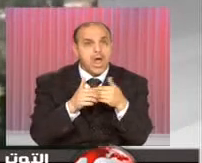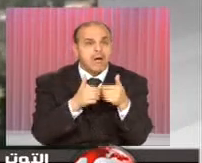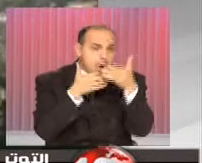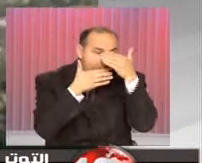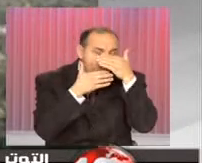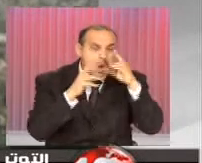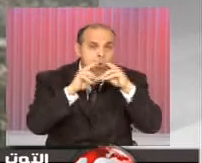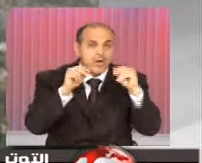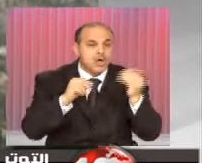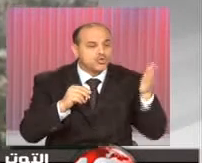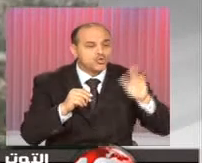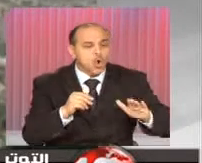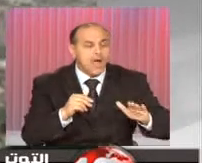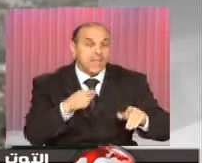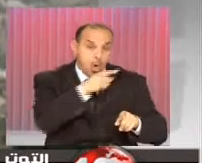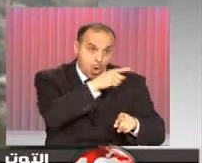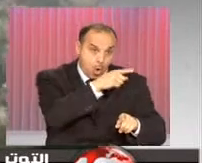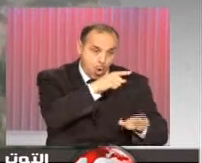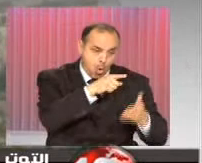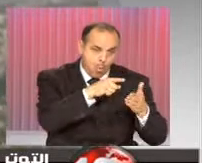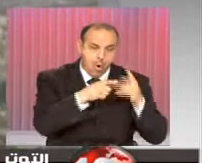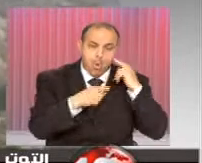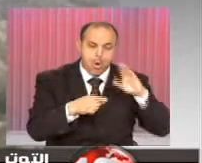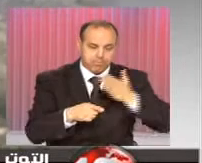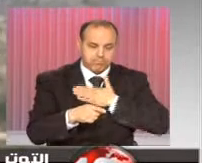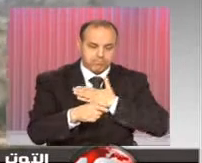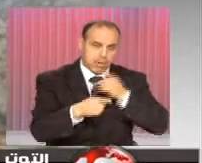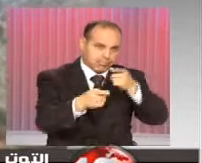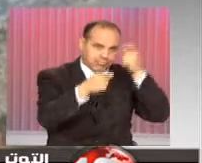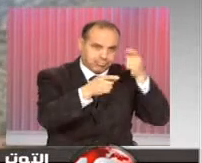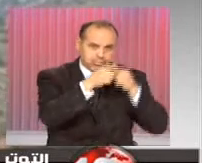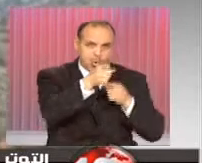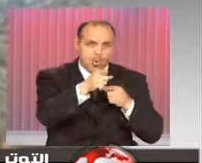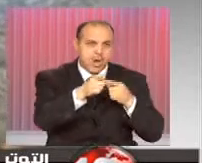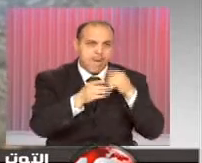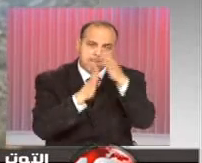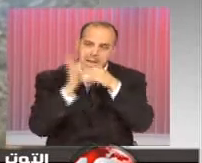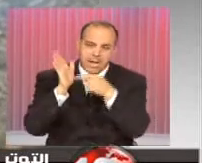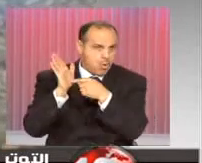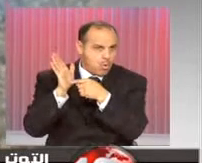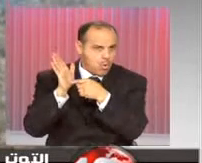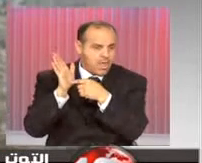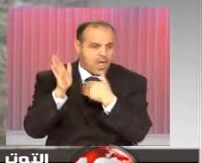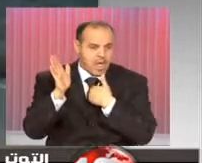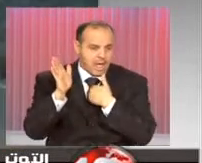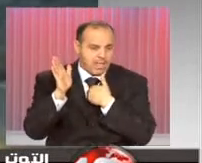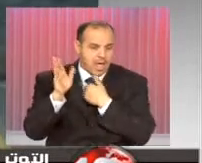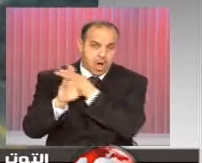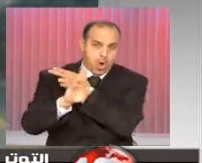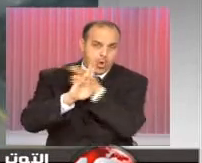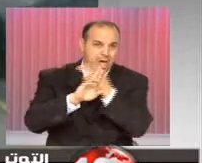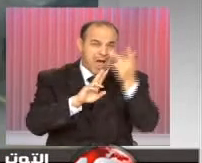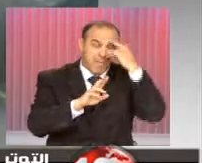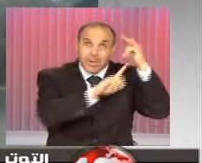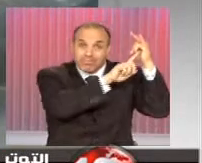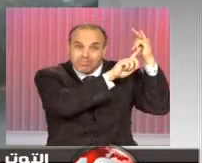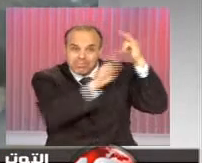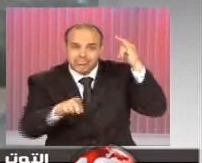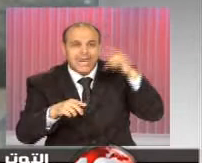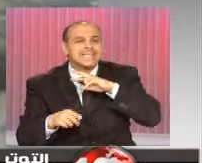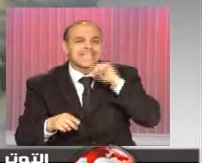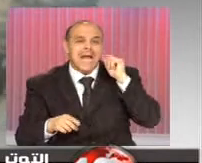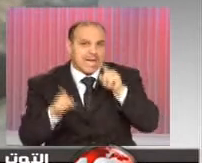فإن مجموعة شهداء القنيطرة هي التي نفذت العملية، التي ذكر البيان أنها جاءت ردا على الضربة الجوية